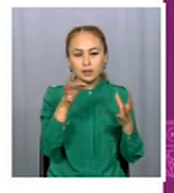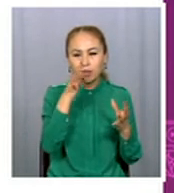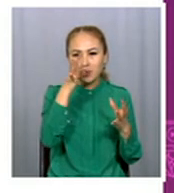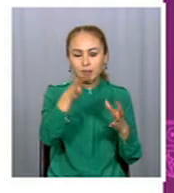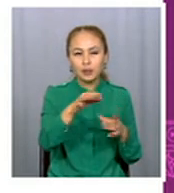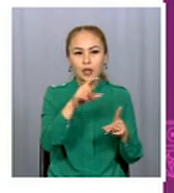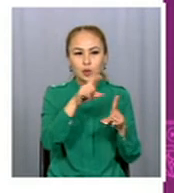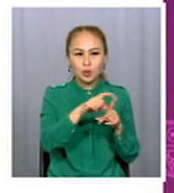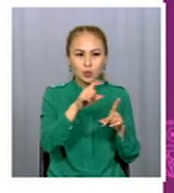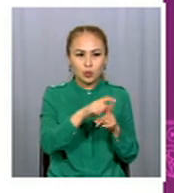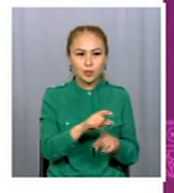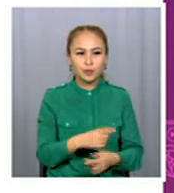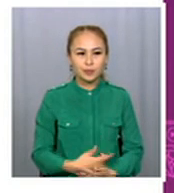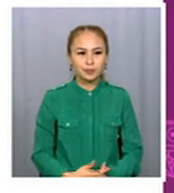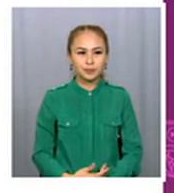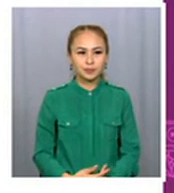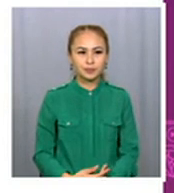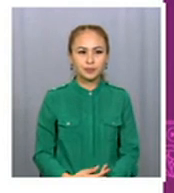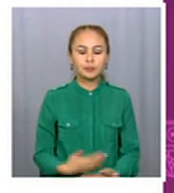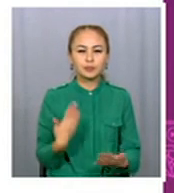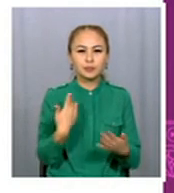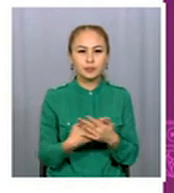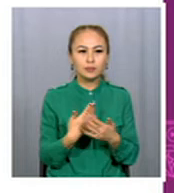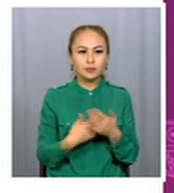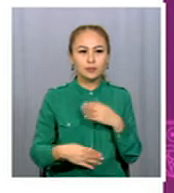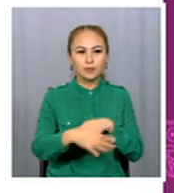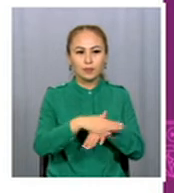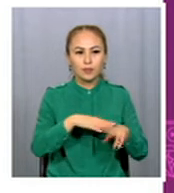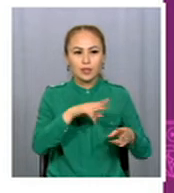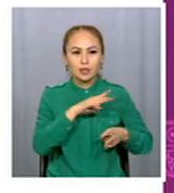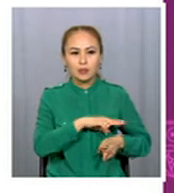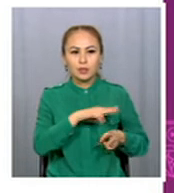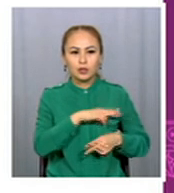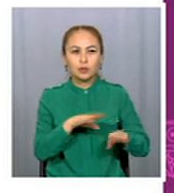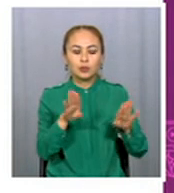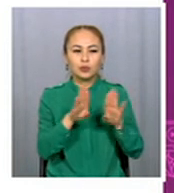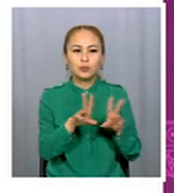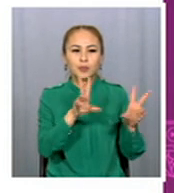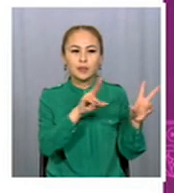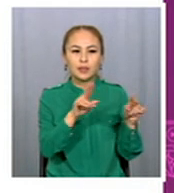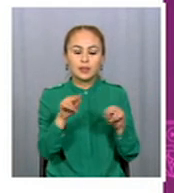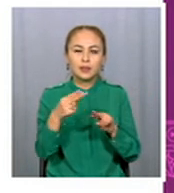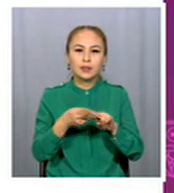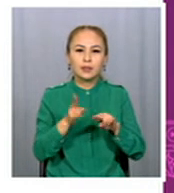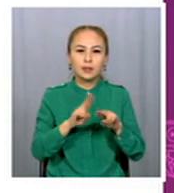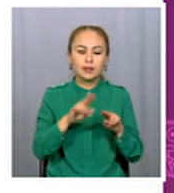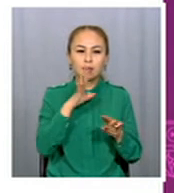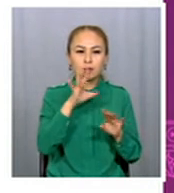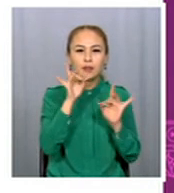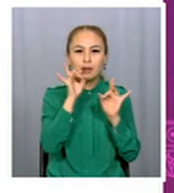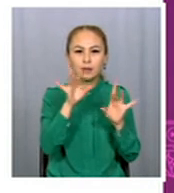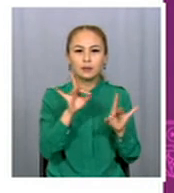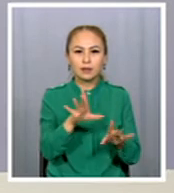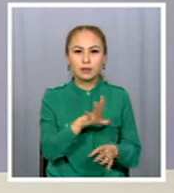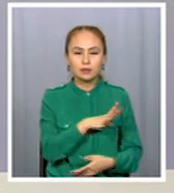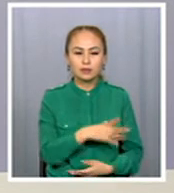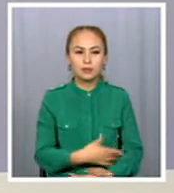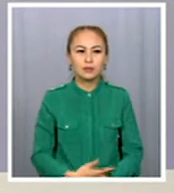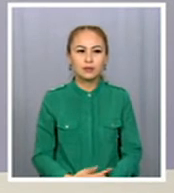сақтап айтқан сөз. Мысалы, халық – еңбектің түбі береке екенін